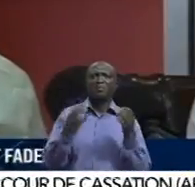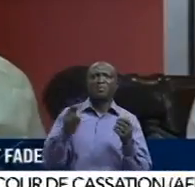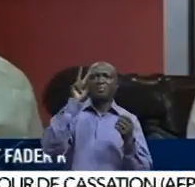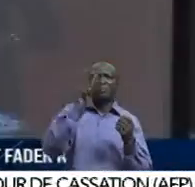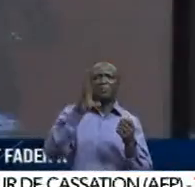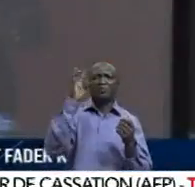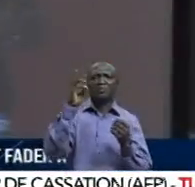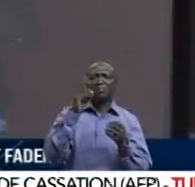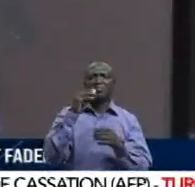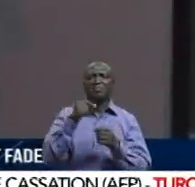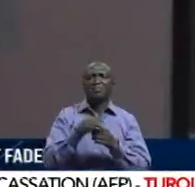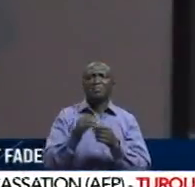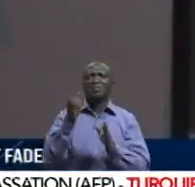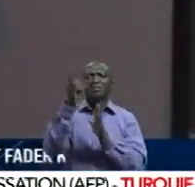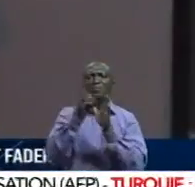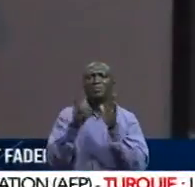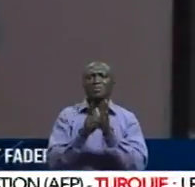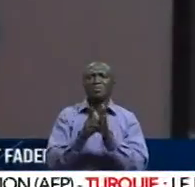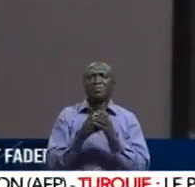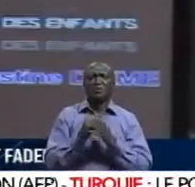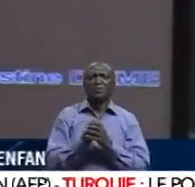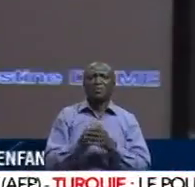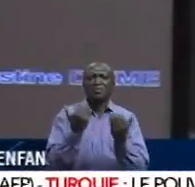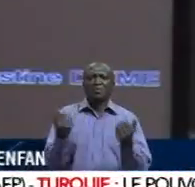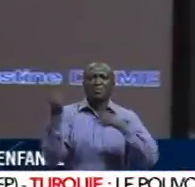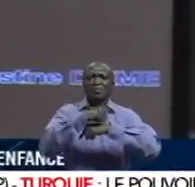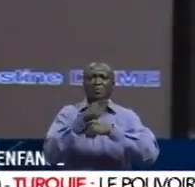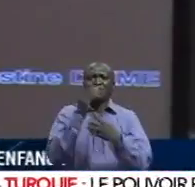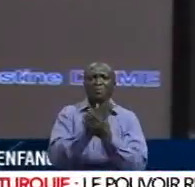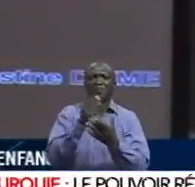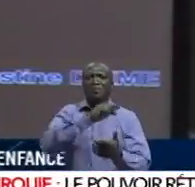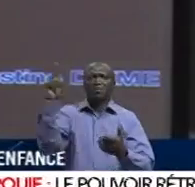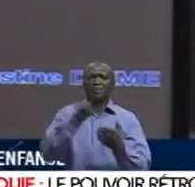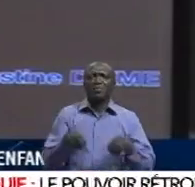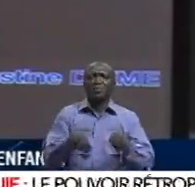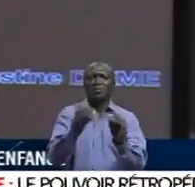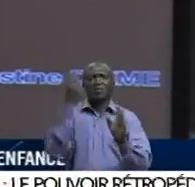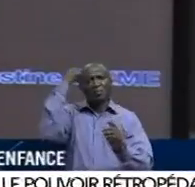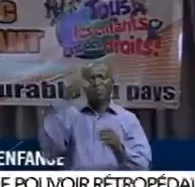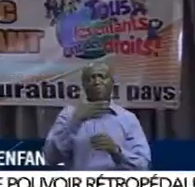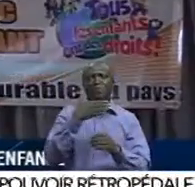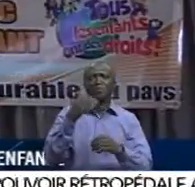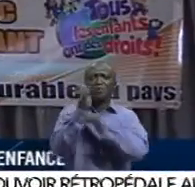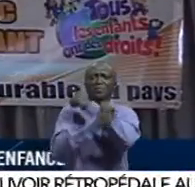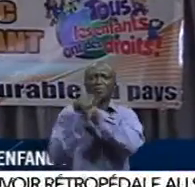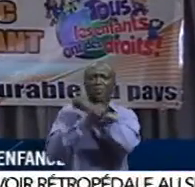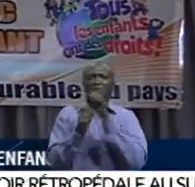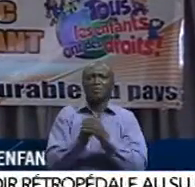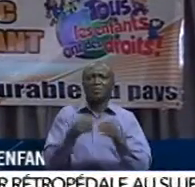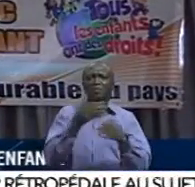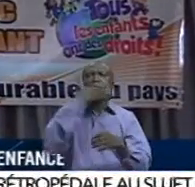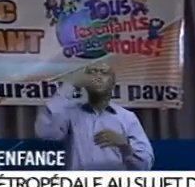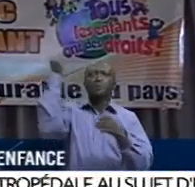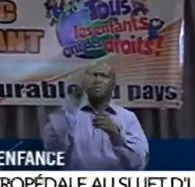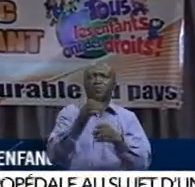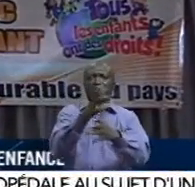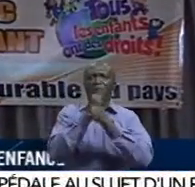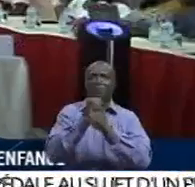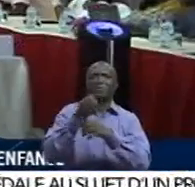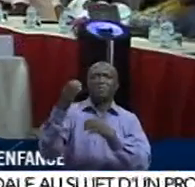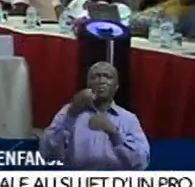Convention des droits de l'enfant aujourd'hui ce commentaire est une opportunité pour le Sénégal de mieux prendre en compte les droits des enfants dans les